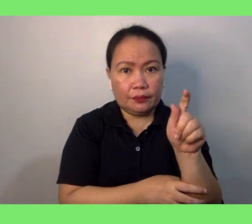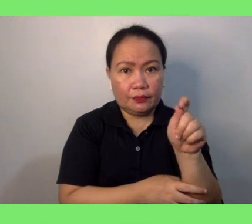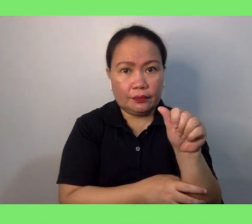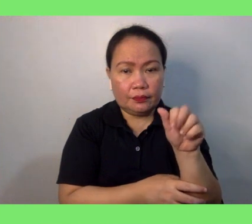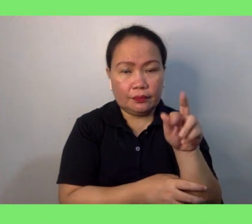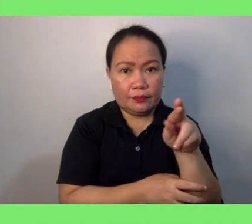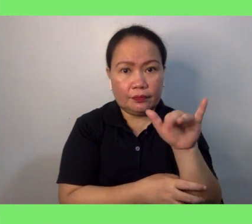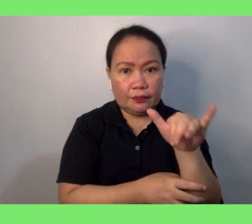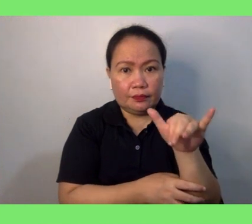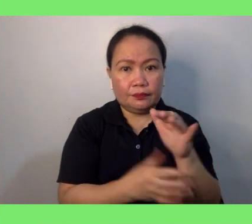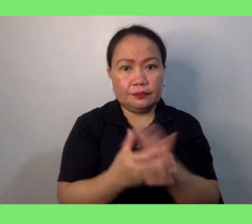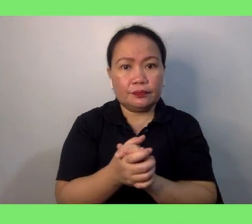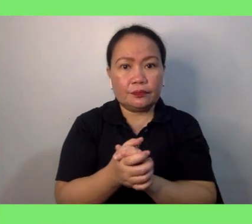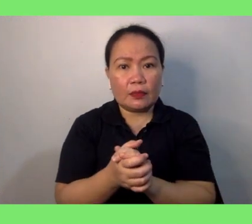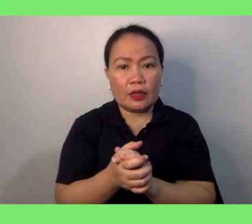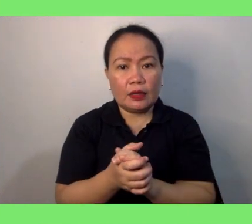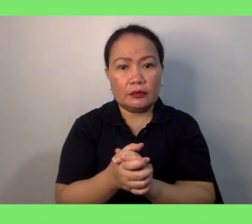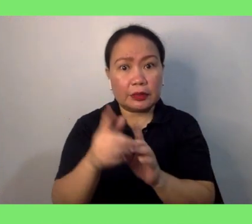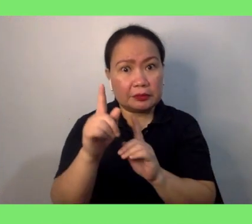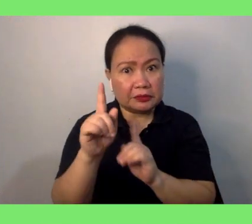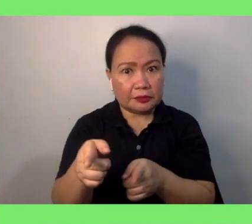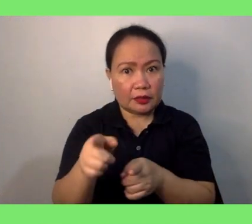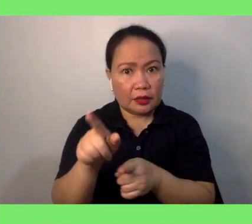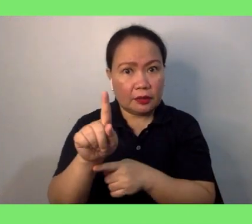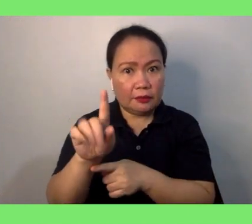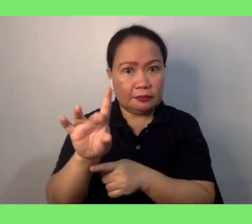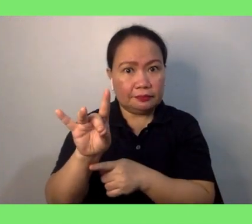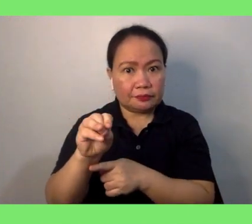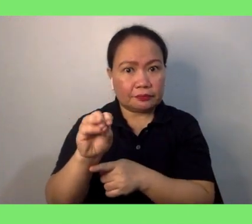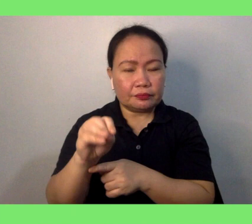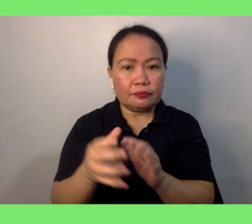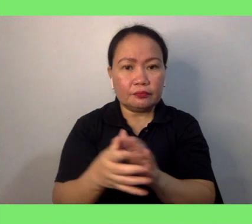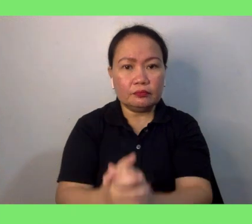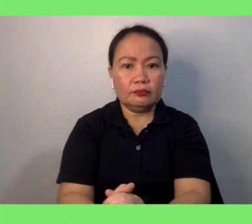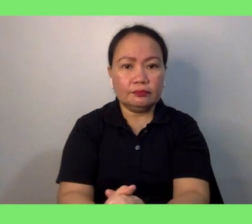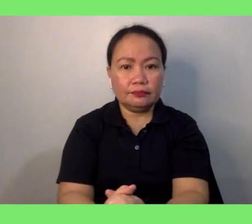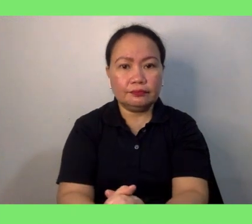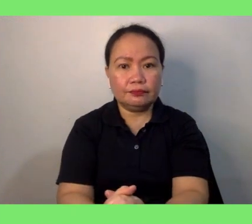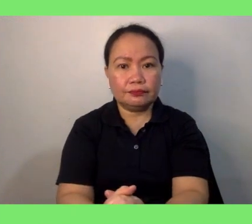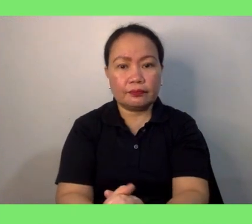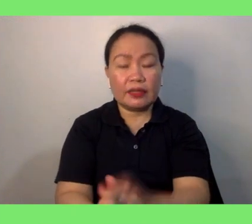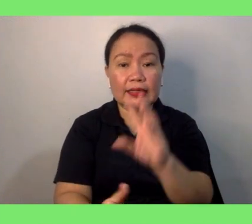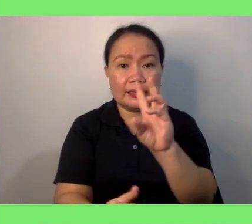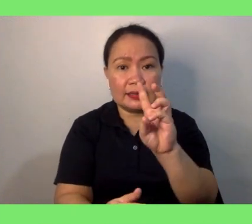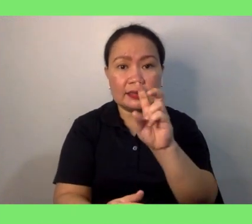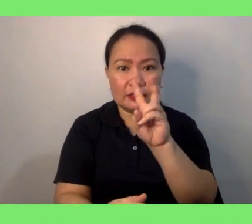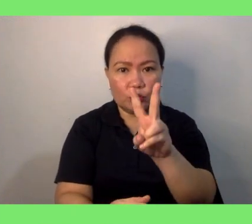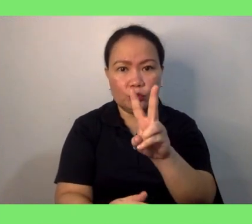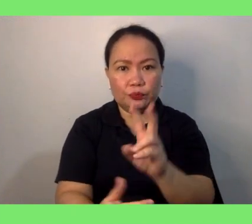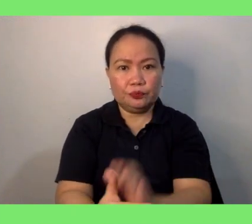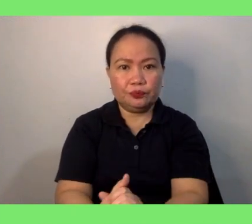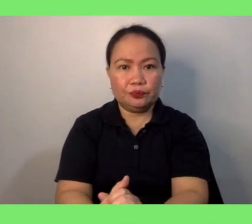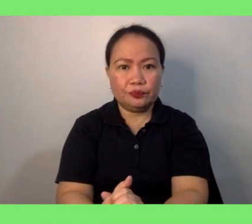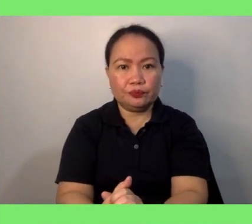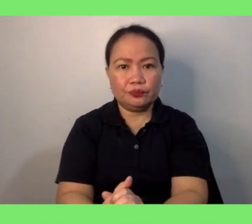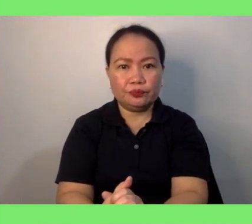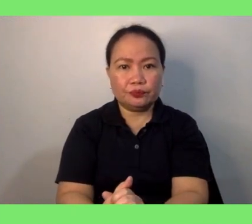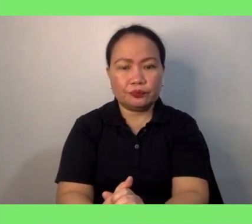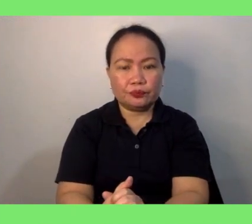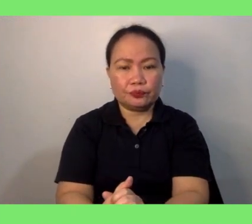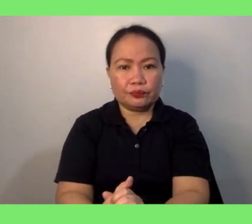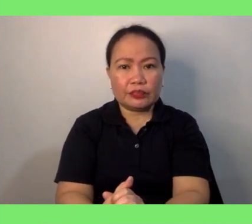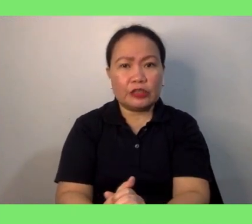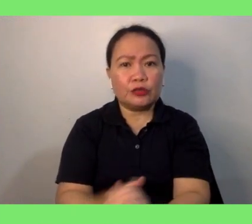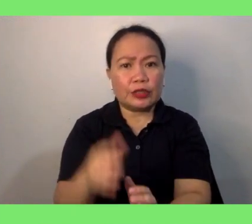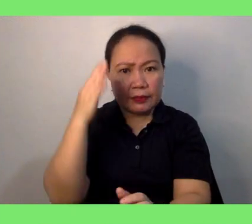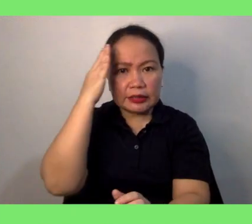so, para maging 180 sila, ano dapat ang measure ni angle A? 62 degrees. Okay, so